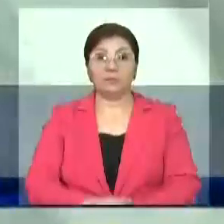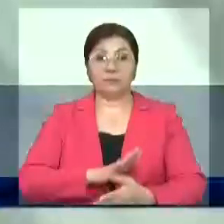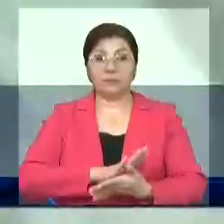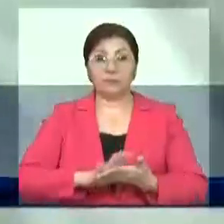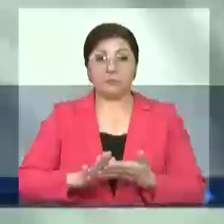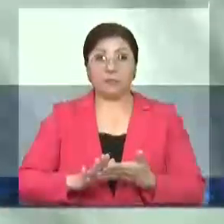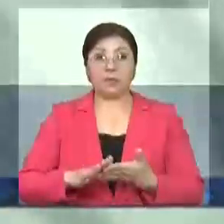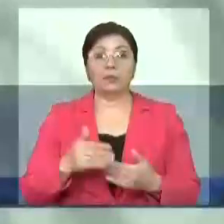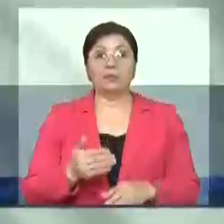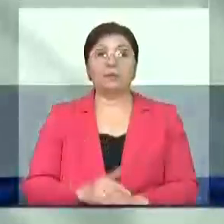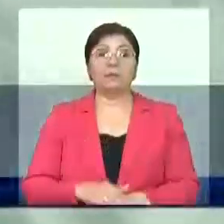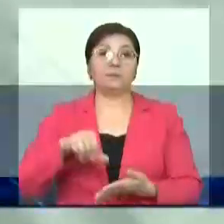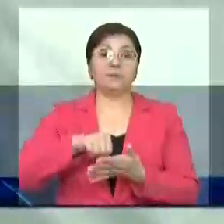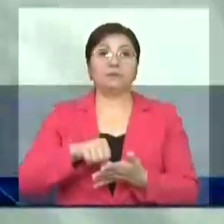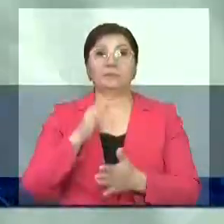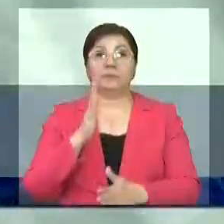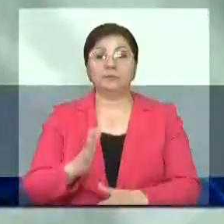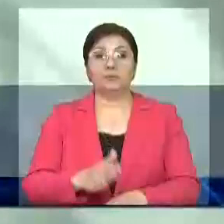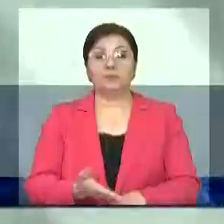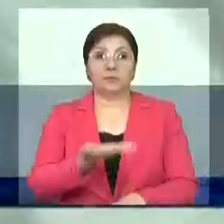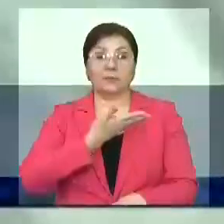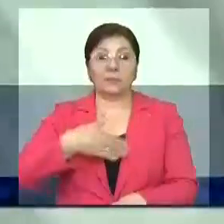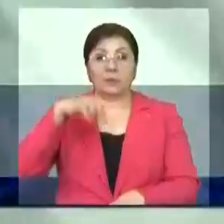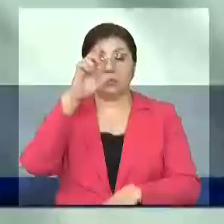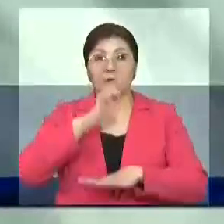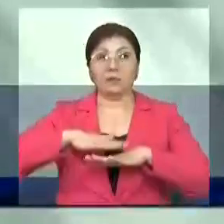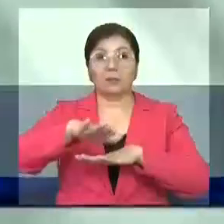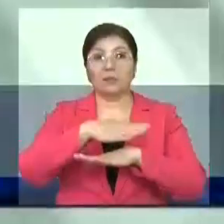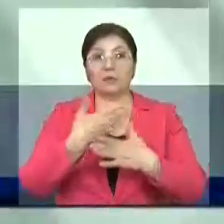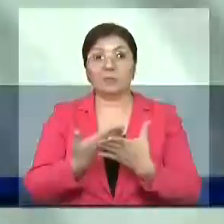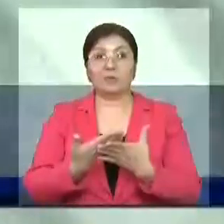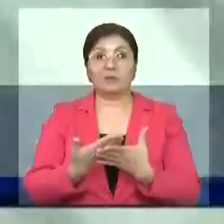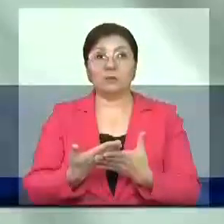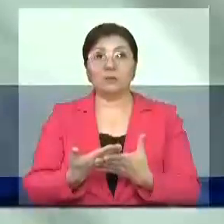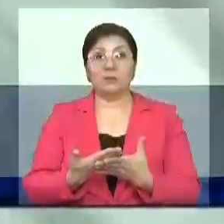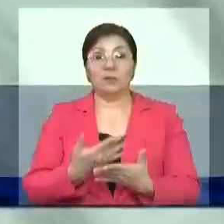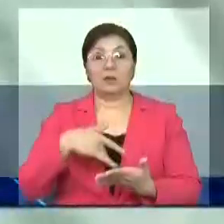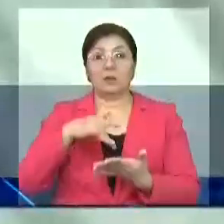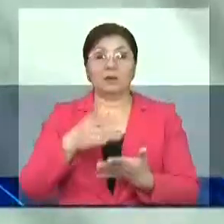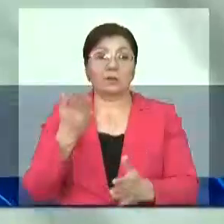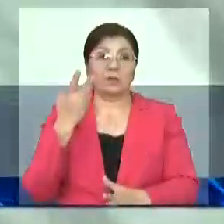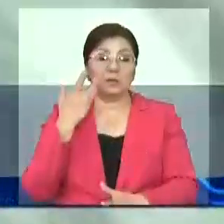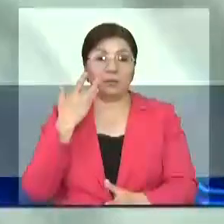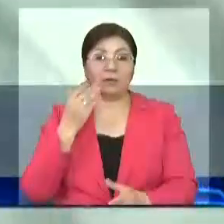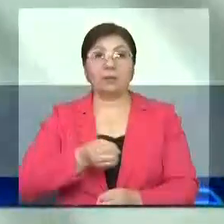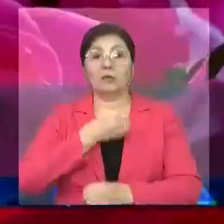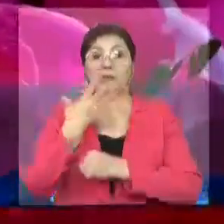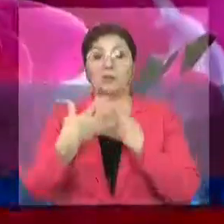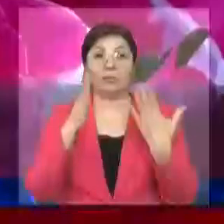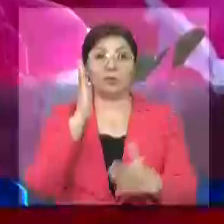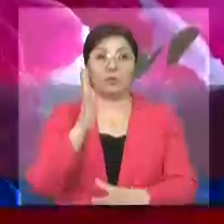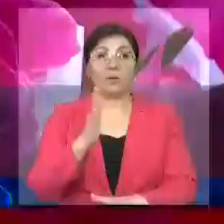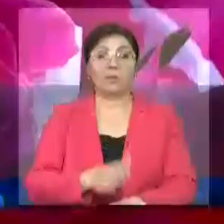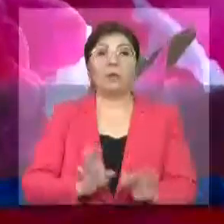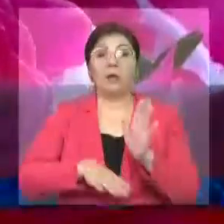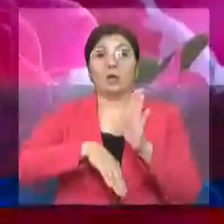тазалыққа үлес қосатын болса, онда біздің еліміз, біздің қаламыз әрқашанда гүлдене береді.